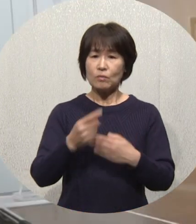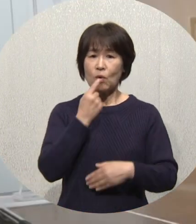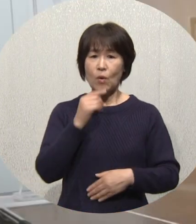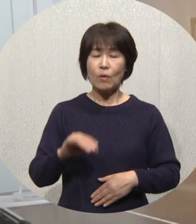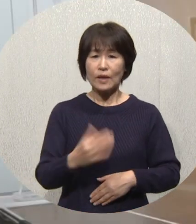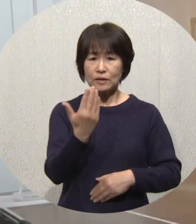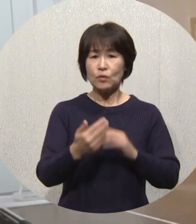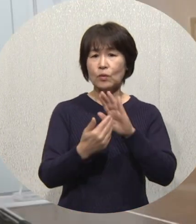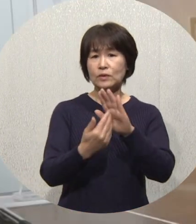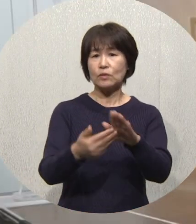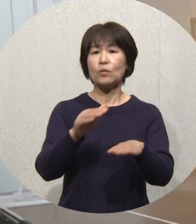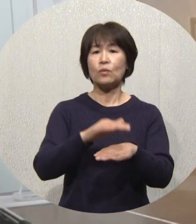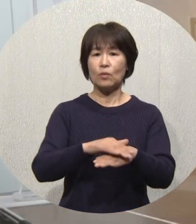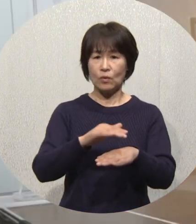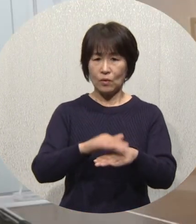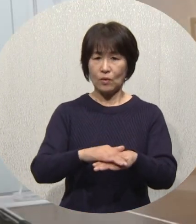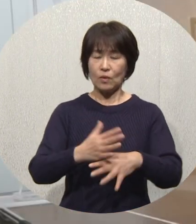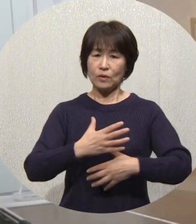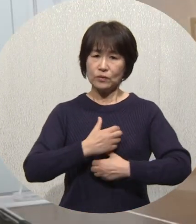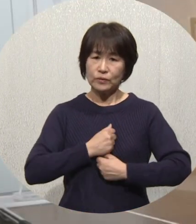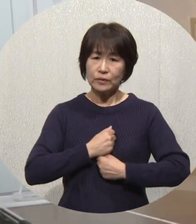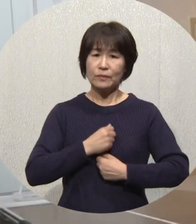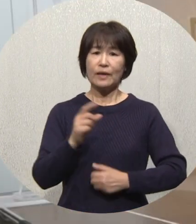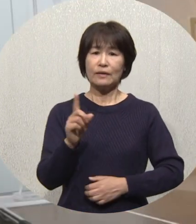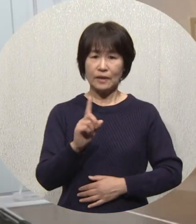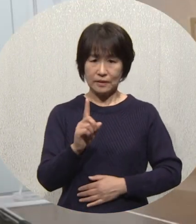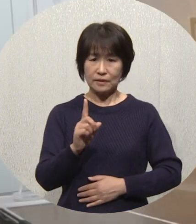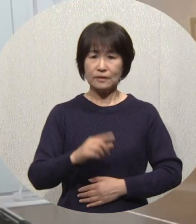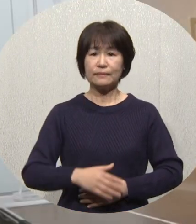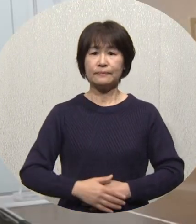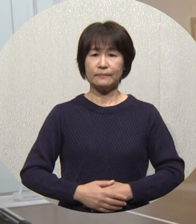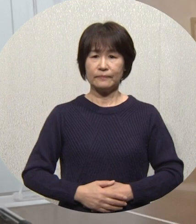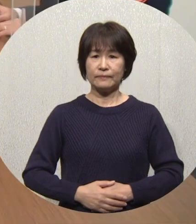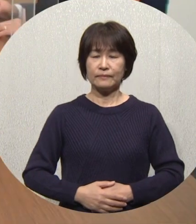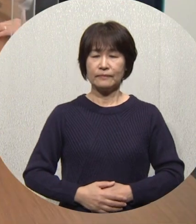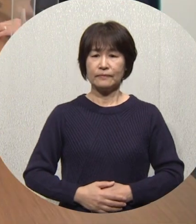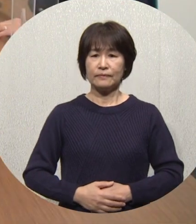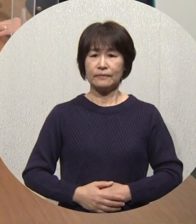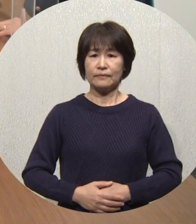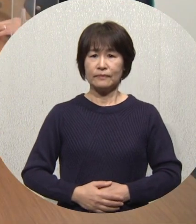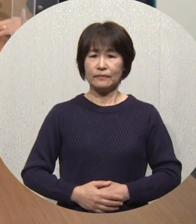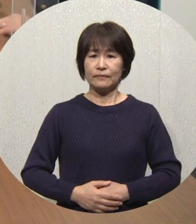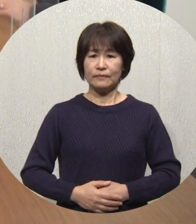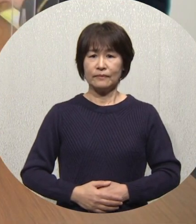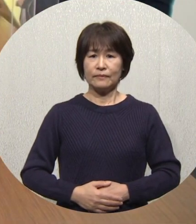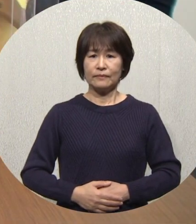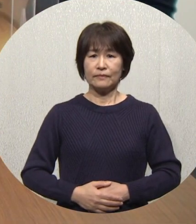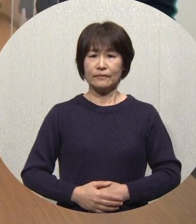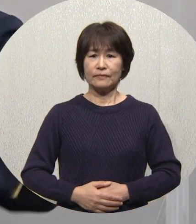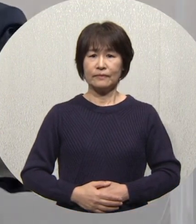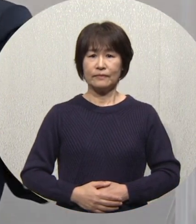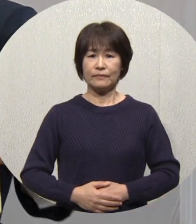火事を起こさないために私たちはどんなことに気をつけておけばいいですか？ はい、